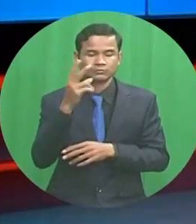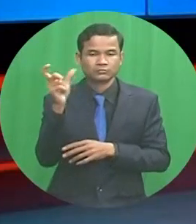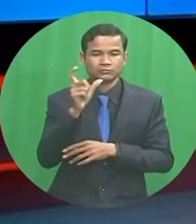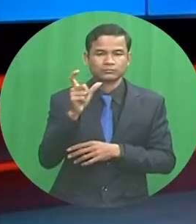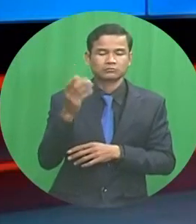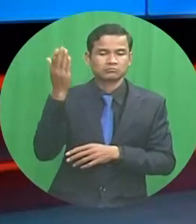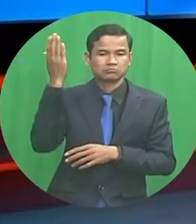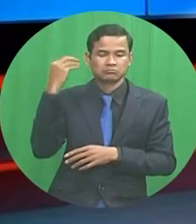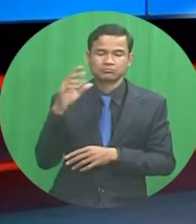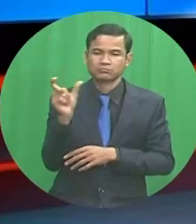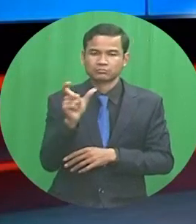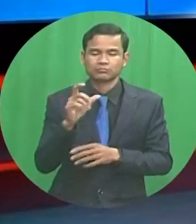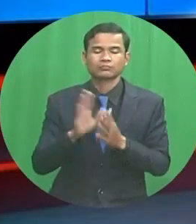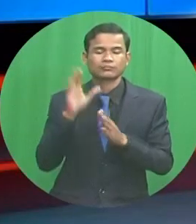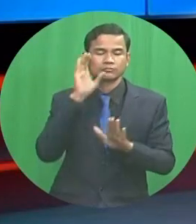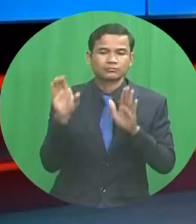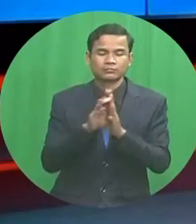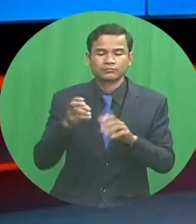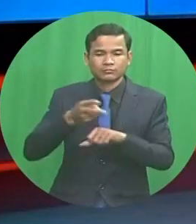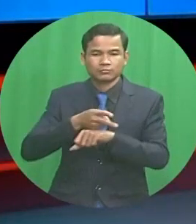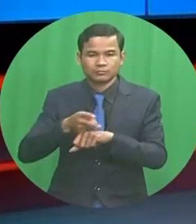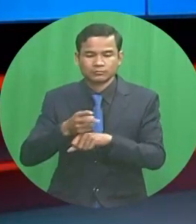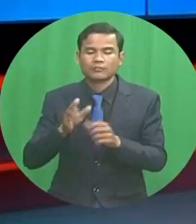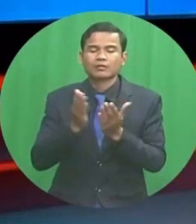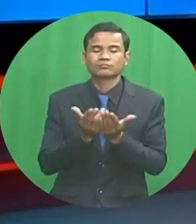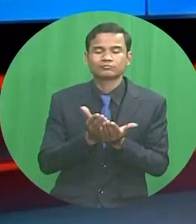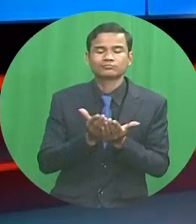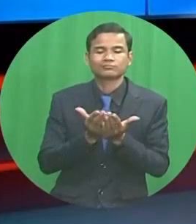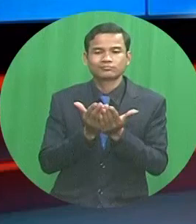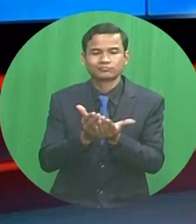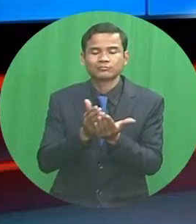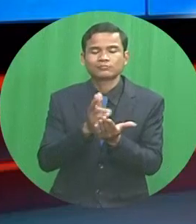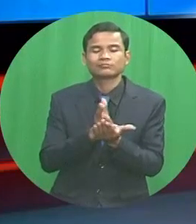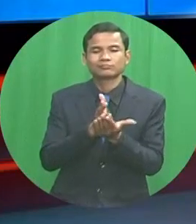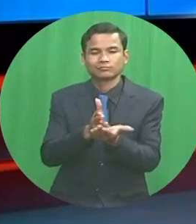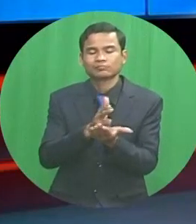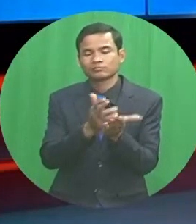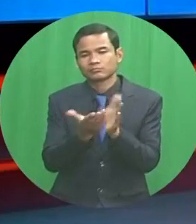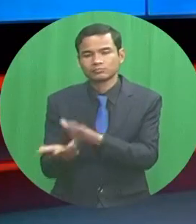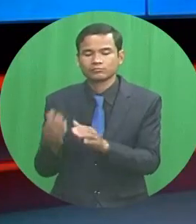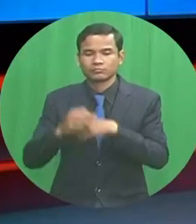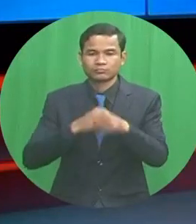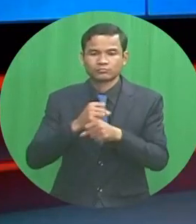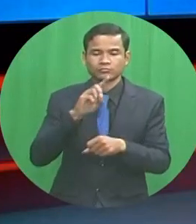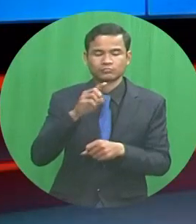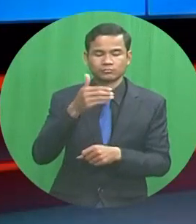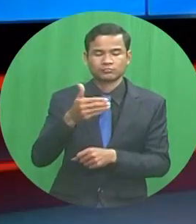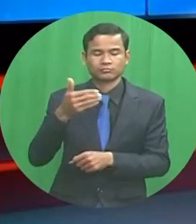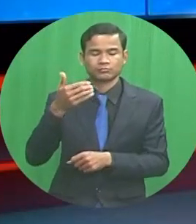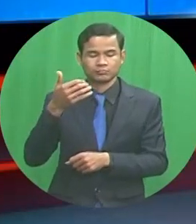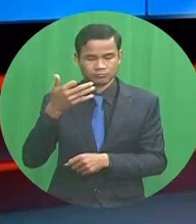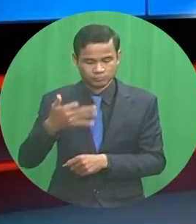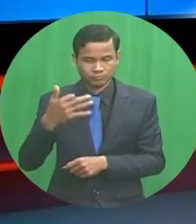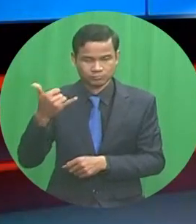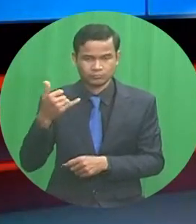ពីមុនមកនោះទេគឺរូបភាពវីដេអូនៃកប៉ាល់លិចទឹកអំឡុងឆ្នាំ1986ឆ្លងកាត់ការបាក់បែក